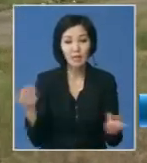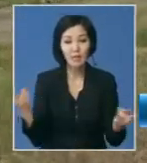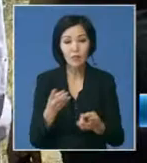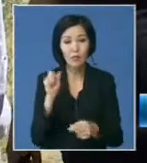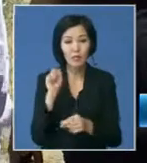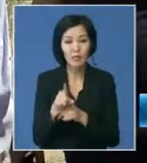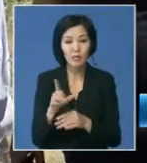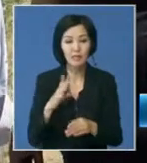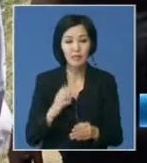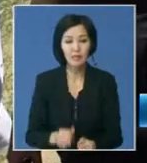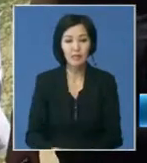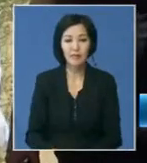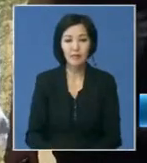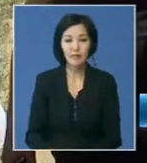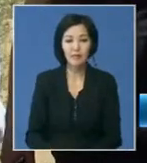тапсырды.